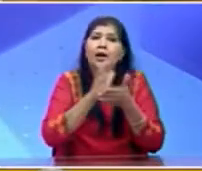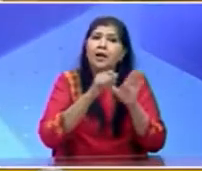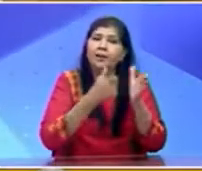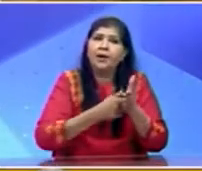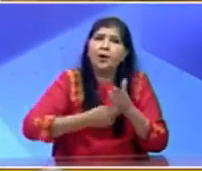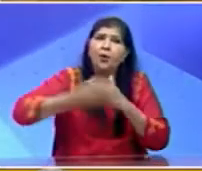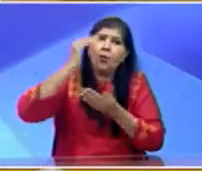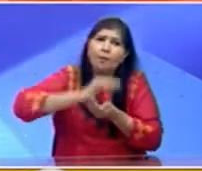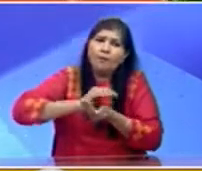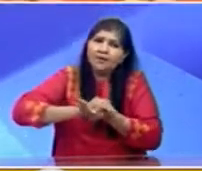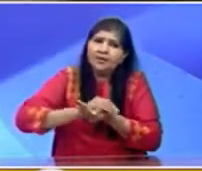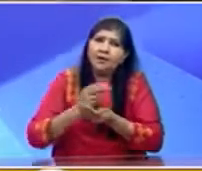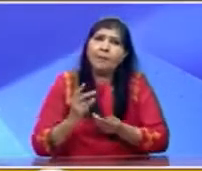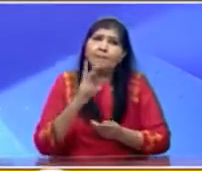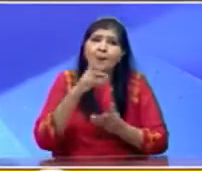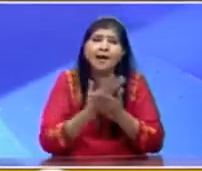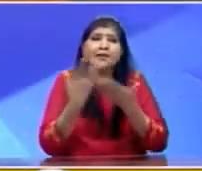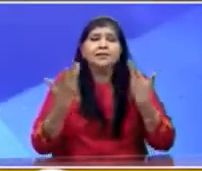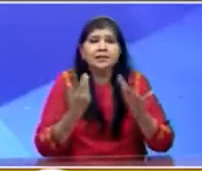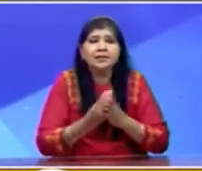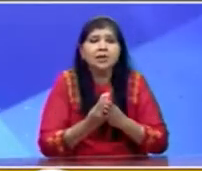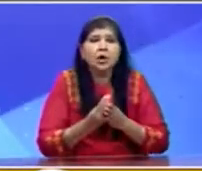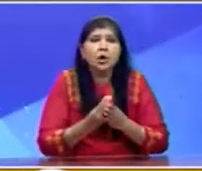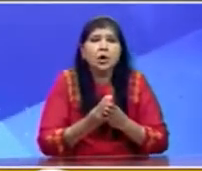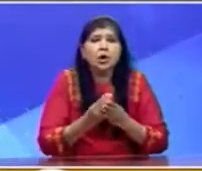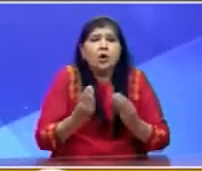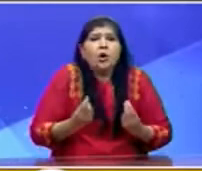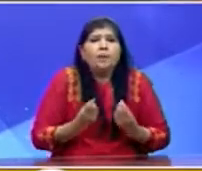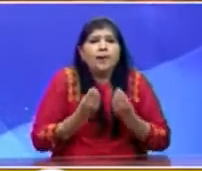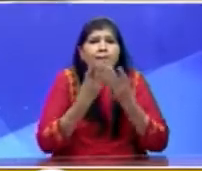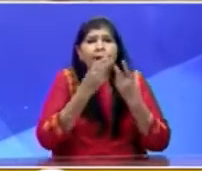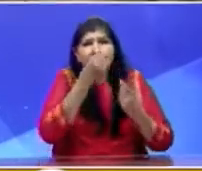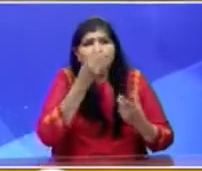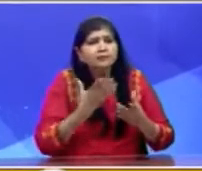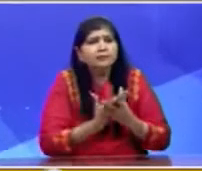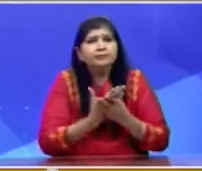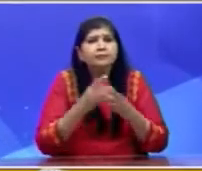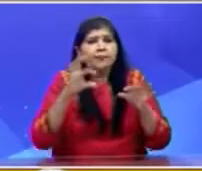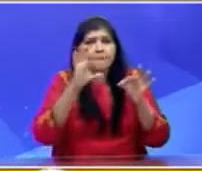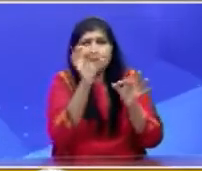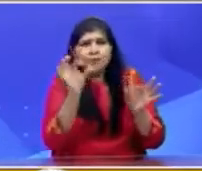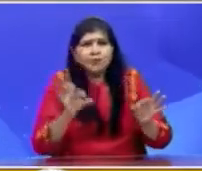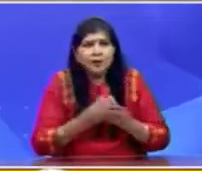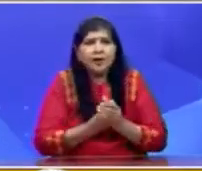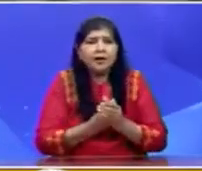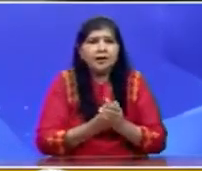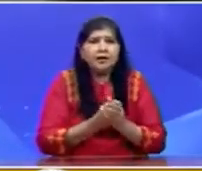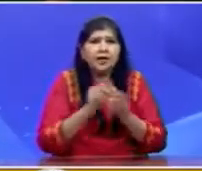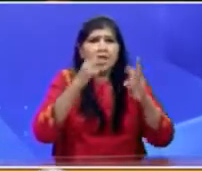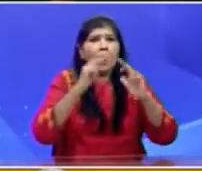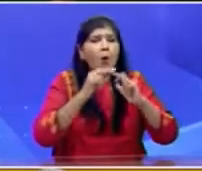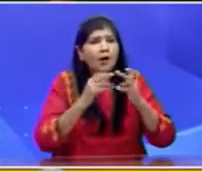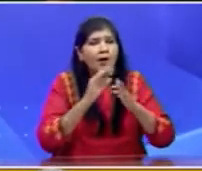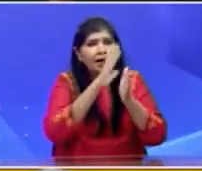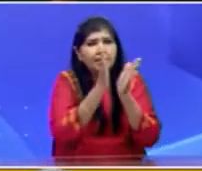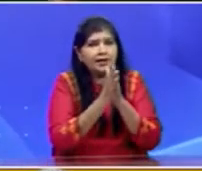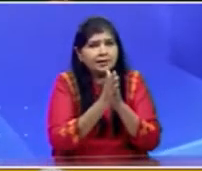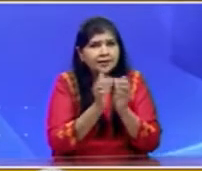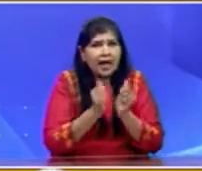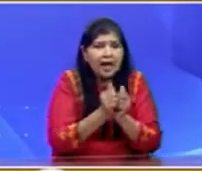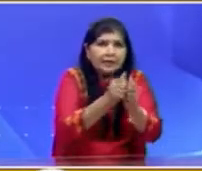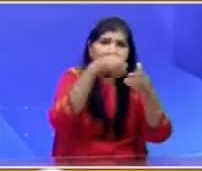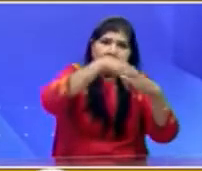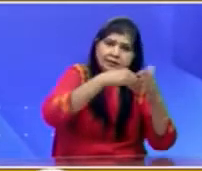प्लांट्स या प्लांट पार्ट्स की डिजिटल इमेजेस का एक रोचक संग्रह है, जो कि वेब